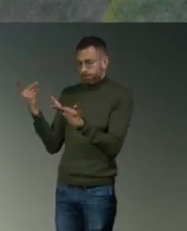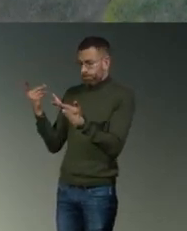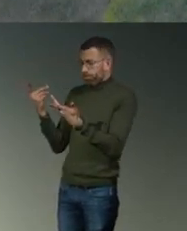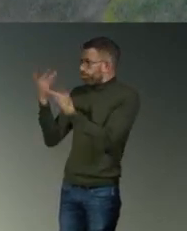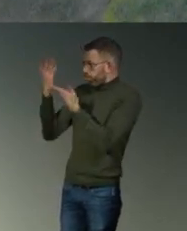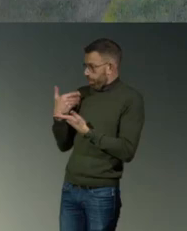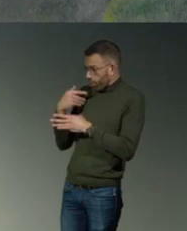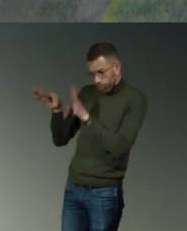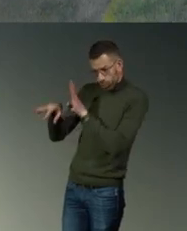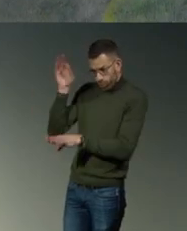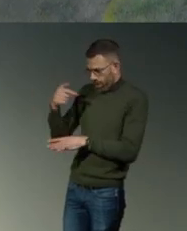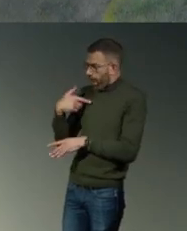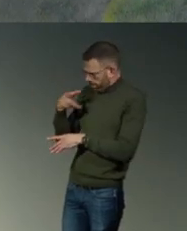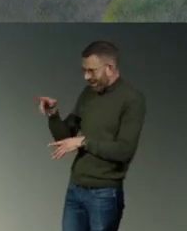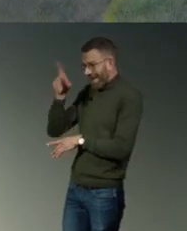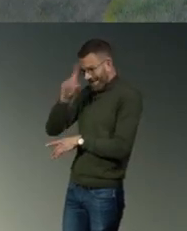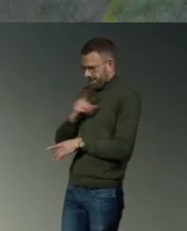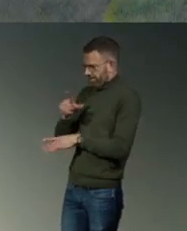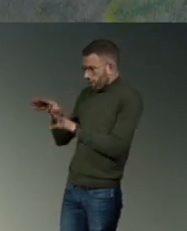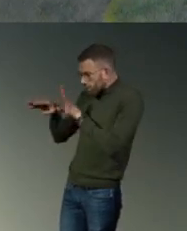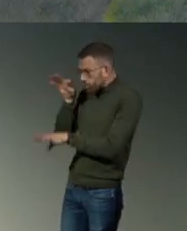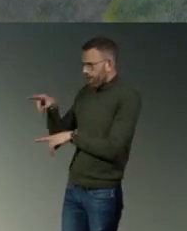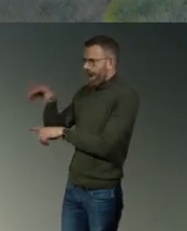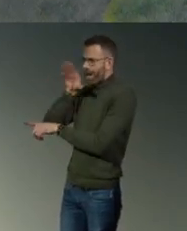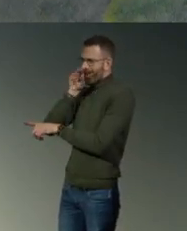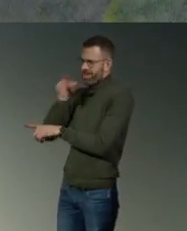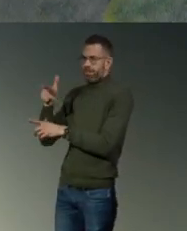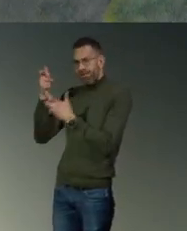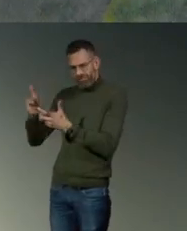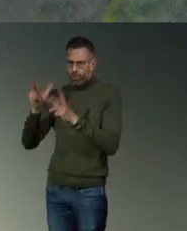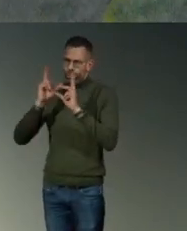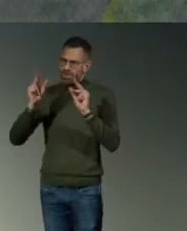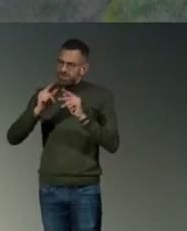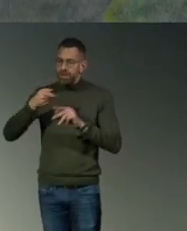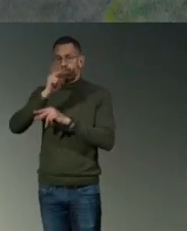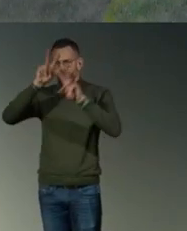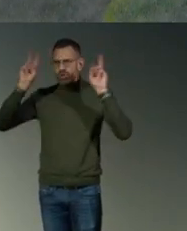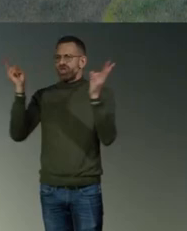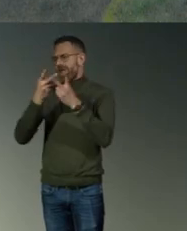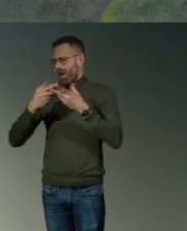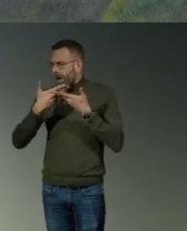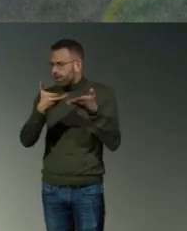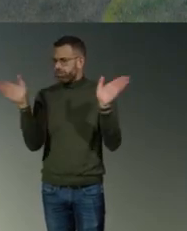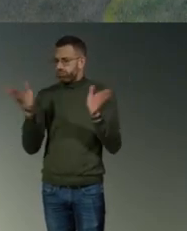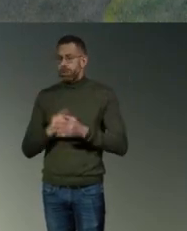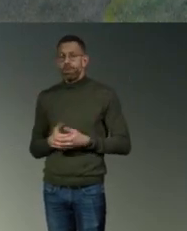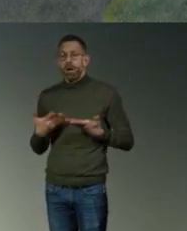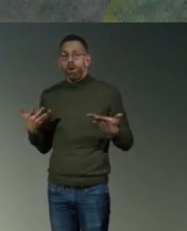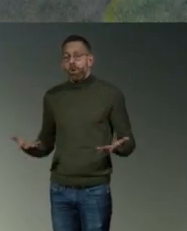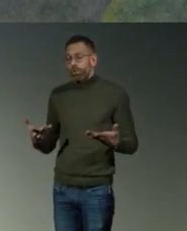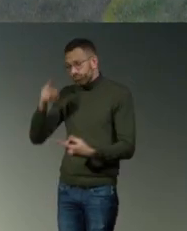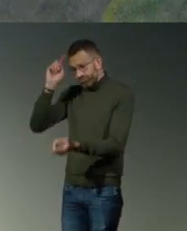canard, j'ai pu parler de quelque chose qui, à mes yeux, est beaucoup plus général. C'est-à-dire qu'aujourd'hui, quand on parle d'élevage, le